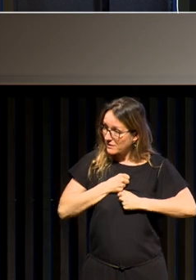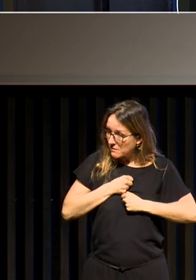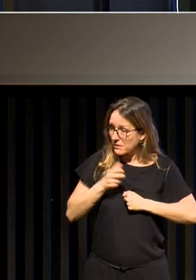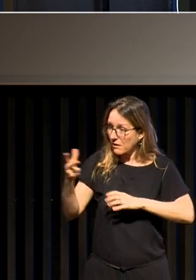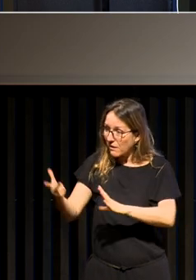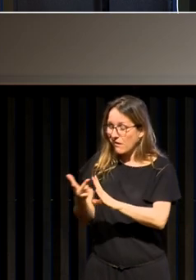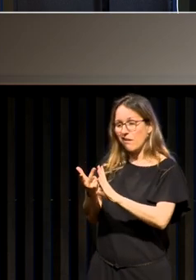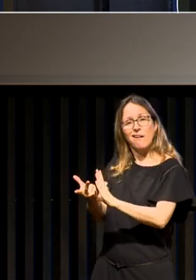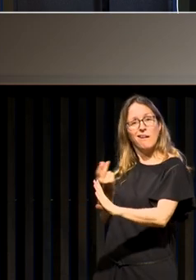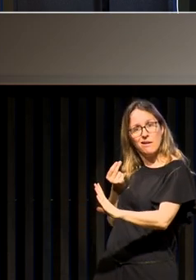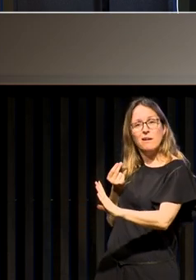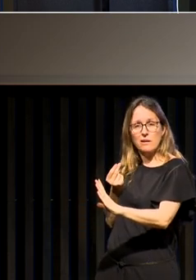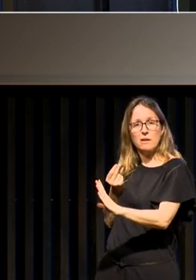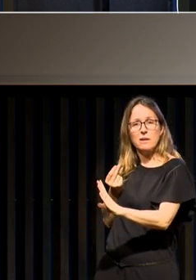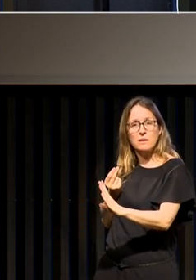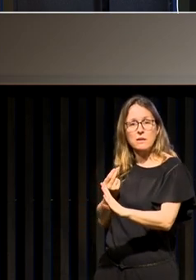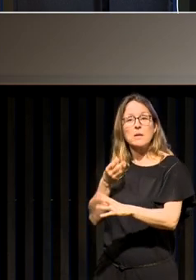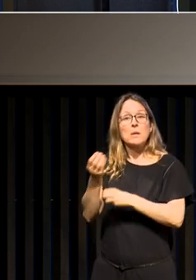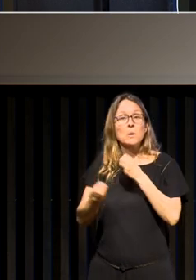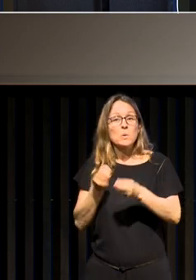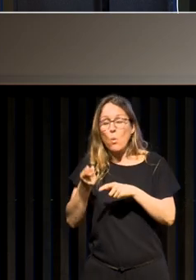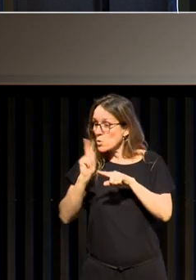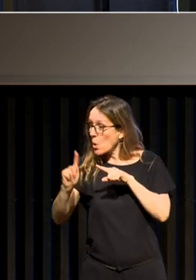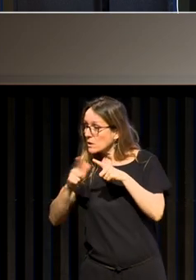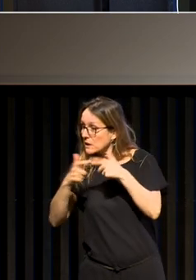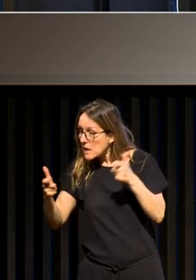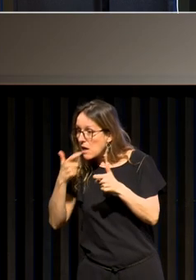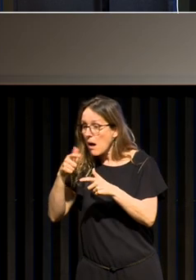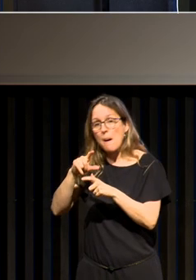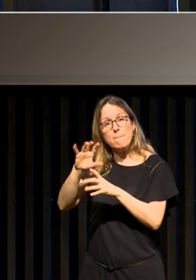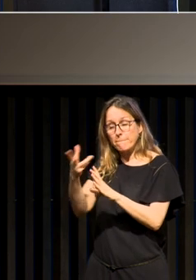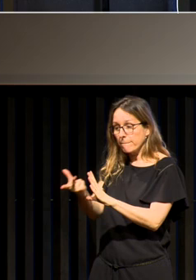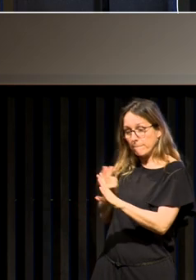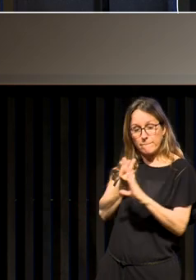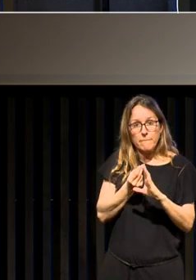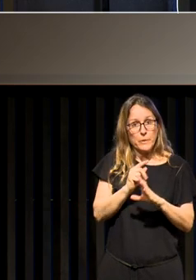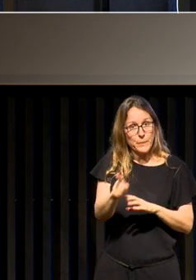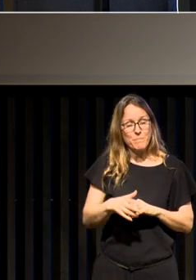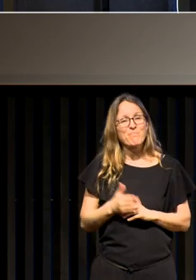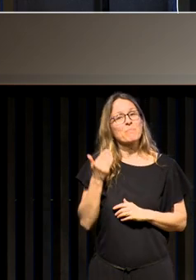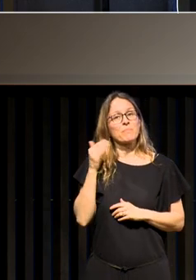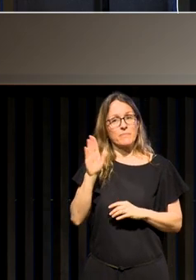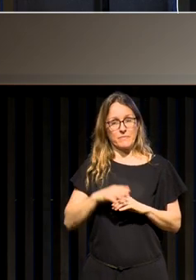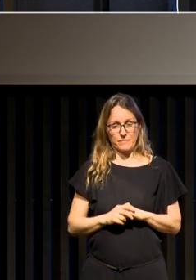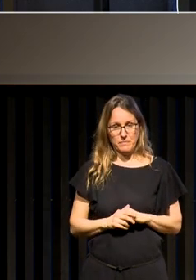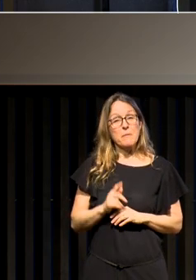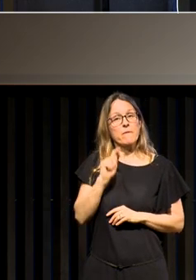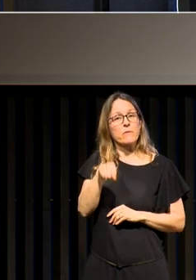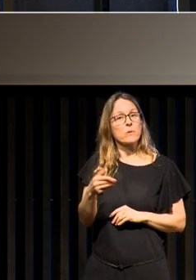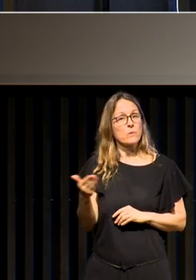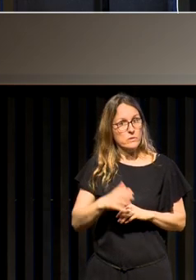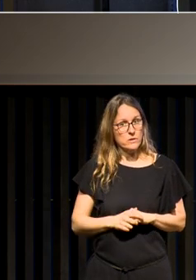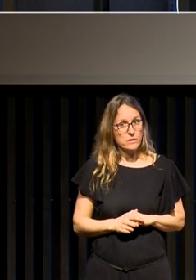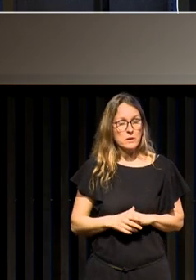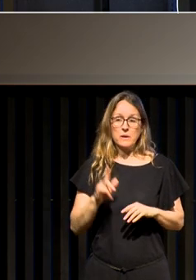d'un élément de son corps ou à la collecte de ses produits. Mais par contre, on se doit d'assurer